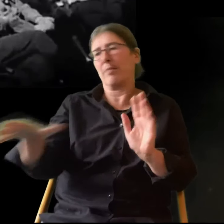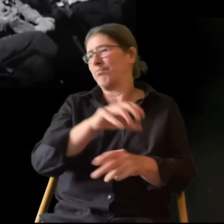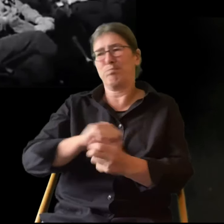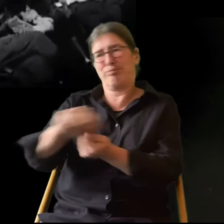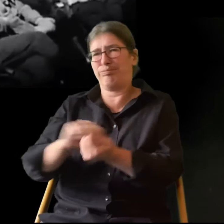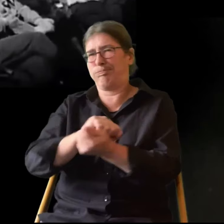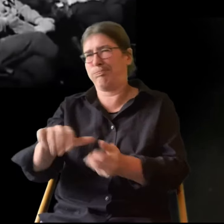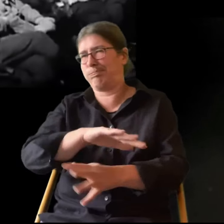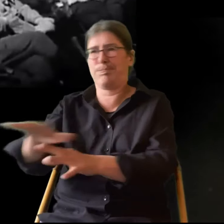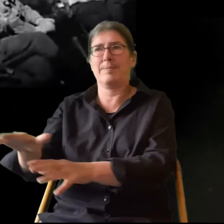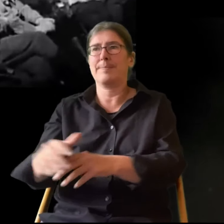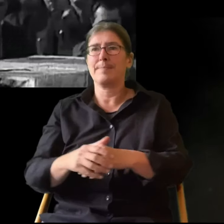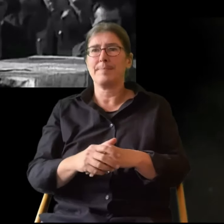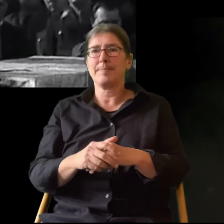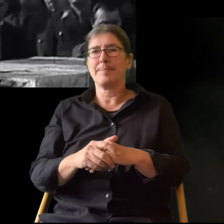Unterdrückung.